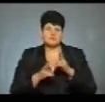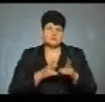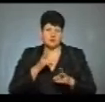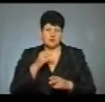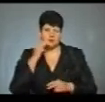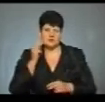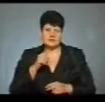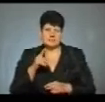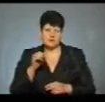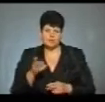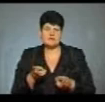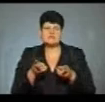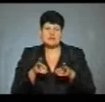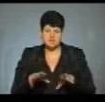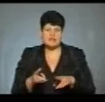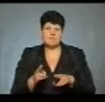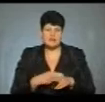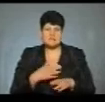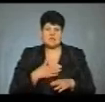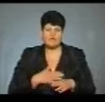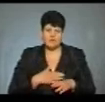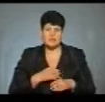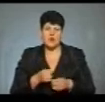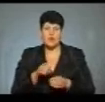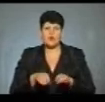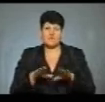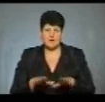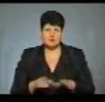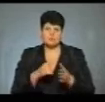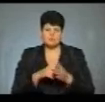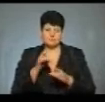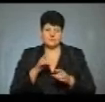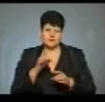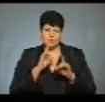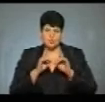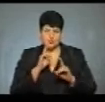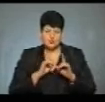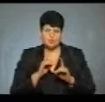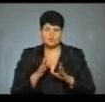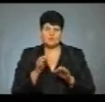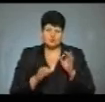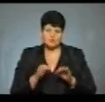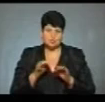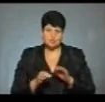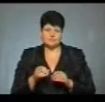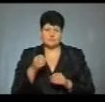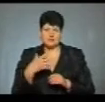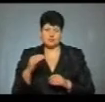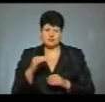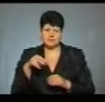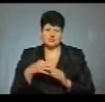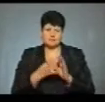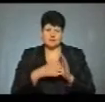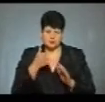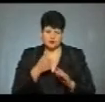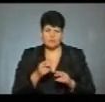обвинуваченого Закутнього залишити без задоволення, а ухвалу Тернопільського міськрайонного суду Тернопільської області від 15 жовтня 2019 року щодо